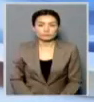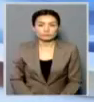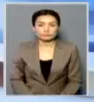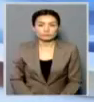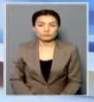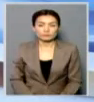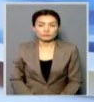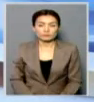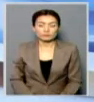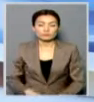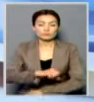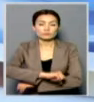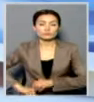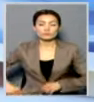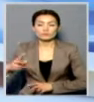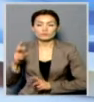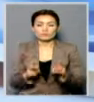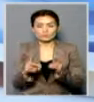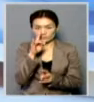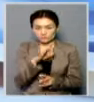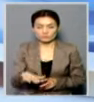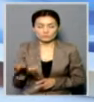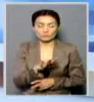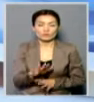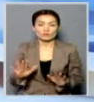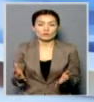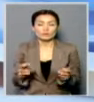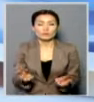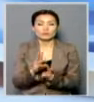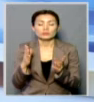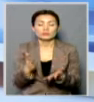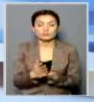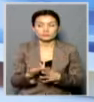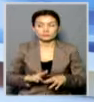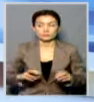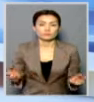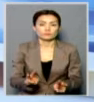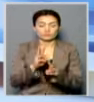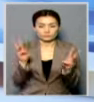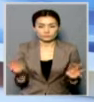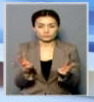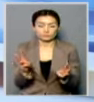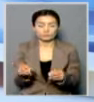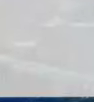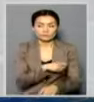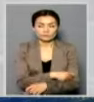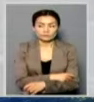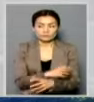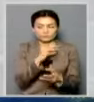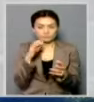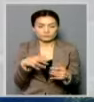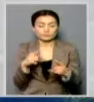на территории индийского нефтяного месторождения произошел пожар огонь вспыхнул в открытом комплексе где хранятся